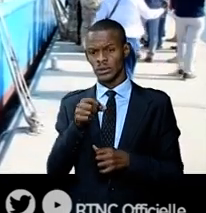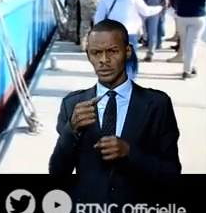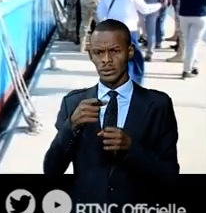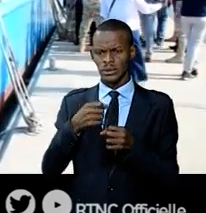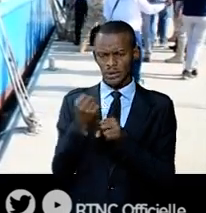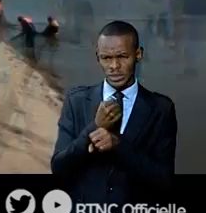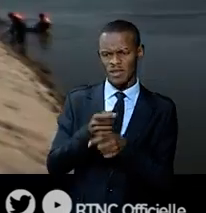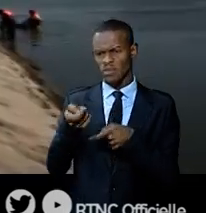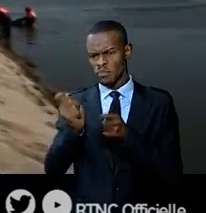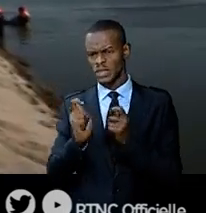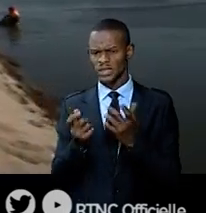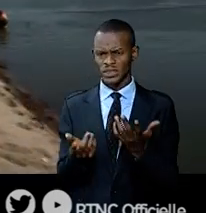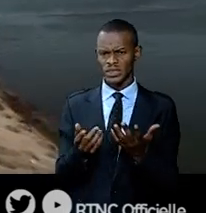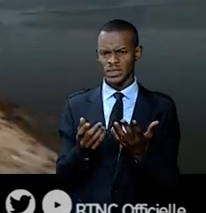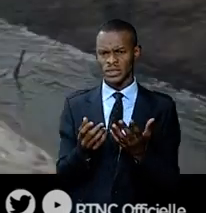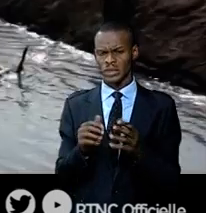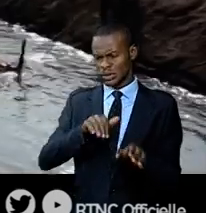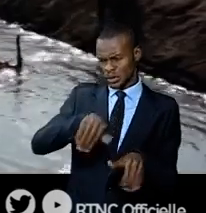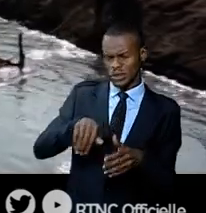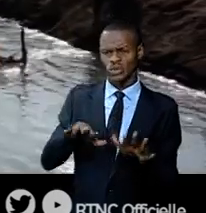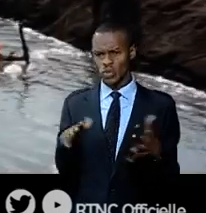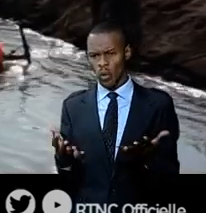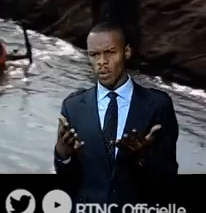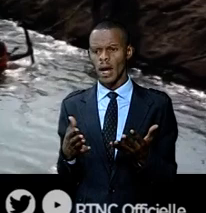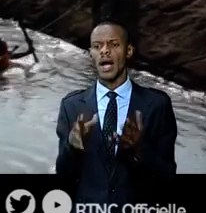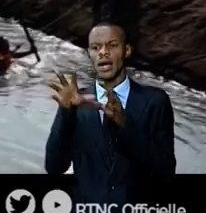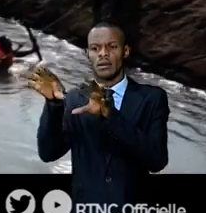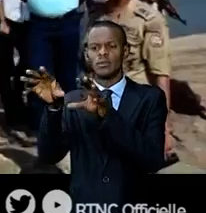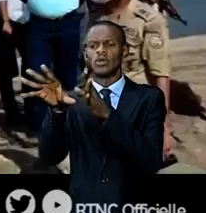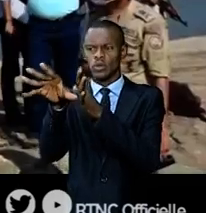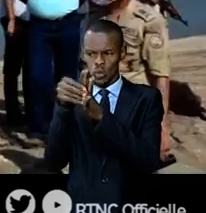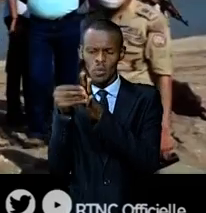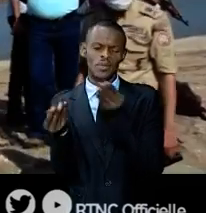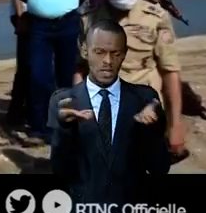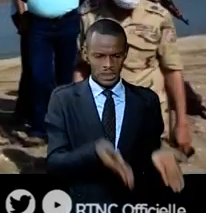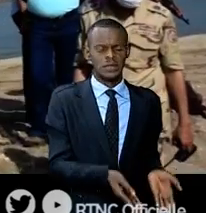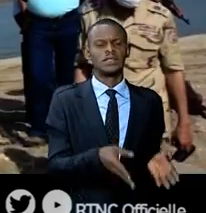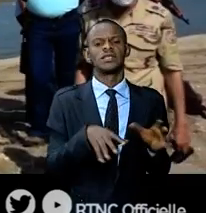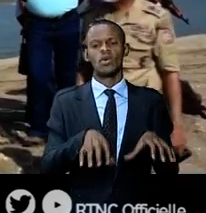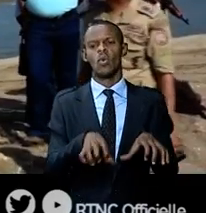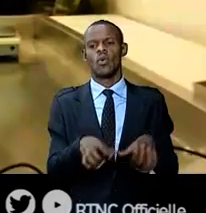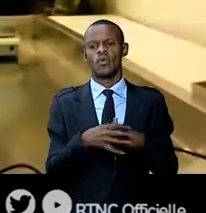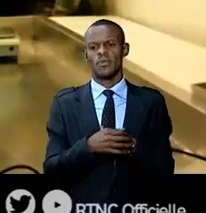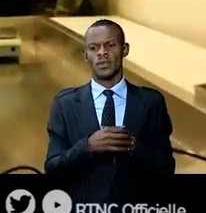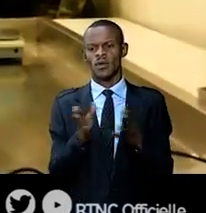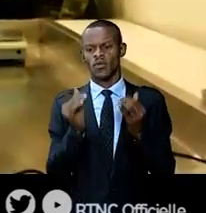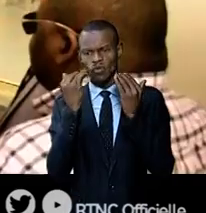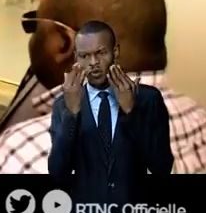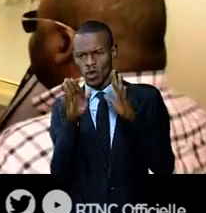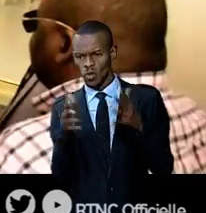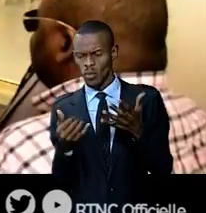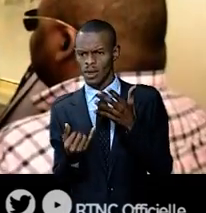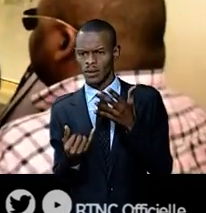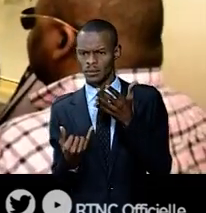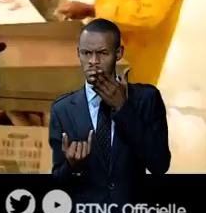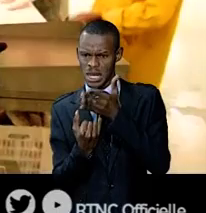est déjà captivant par son approche des chaînes de valeur avec un modèle de gestion intégré. Comme infrastructure connexe, il y a les usines de